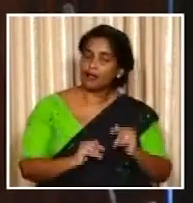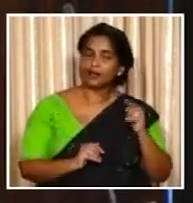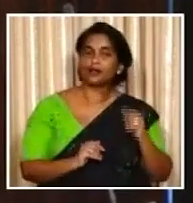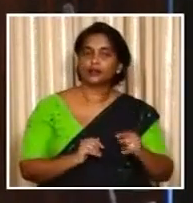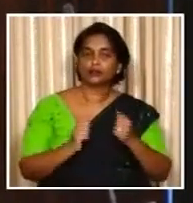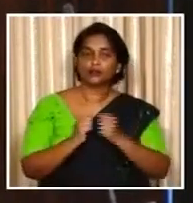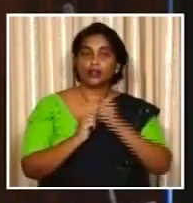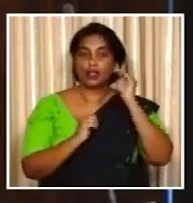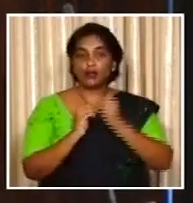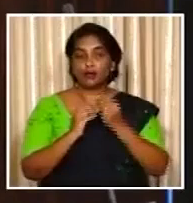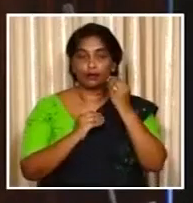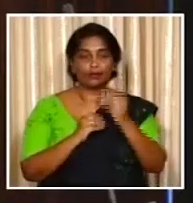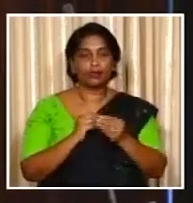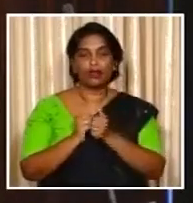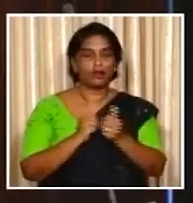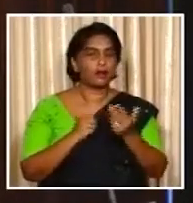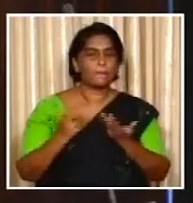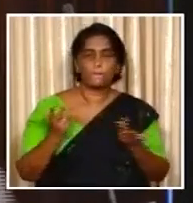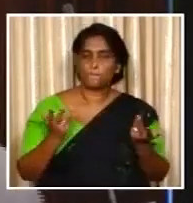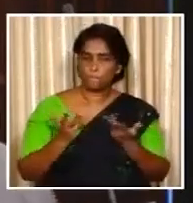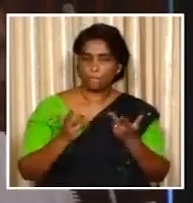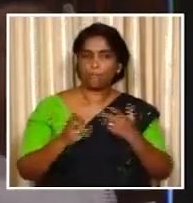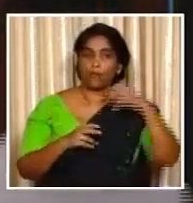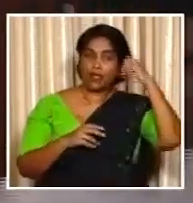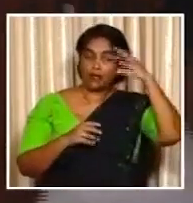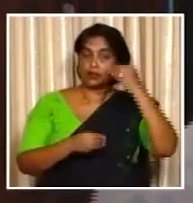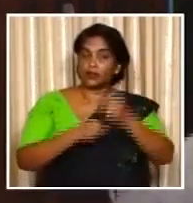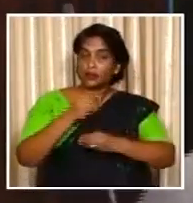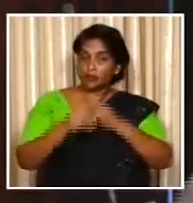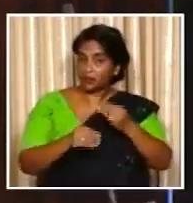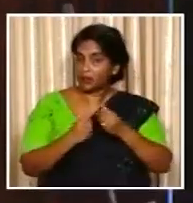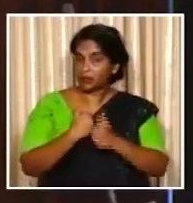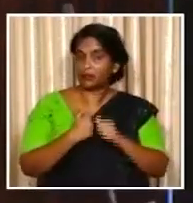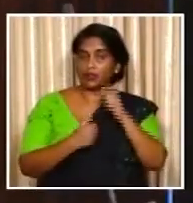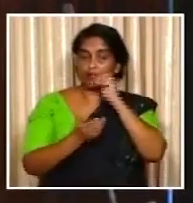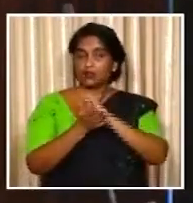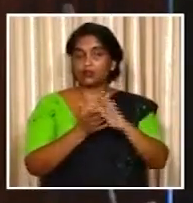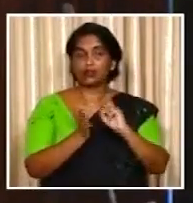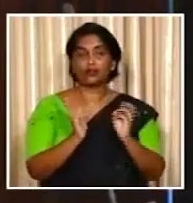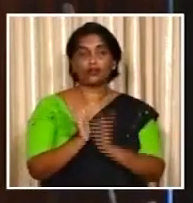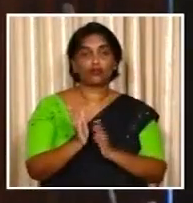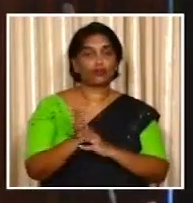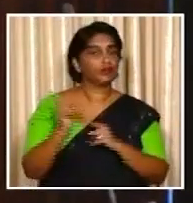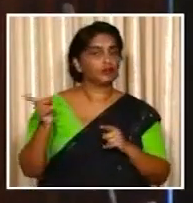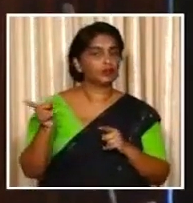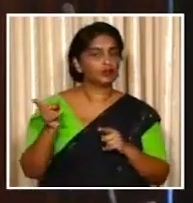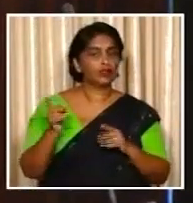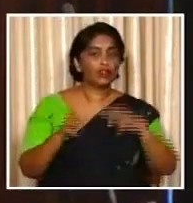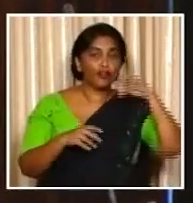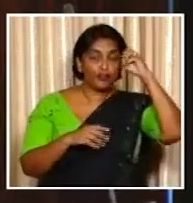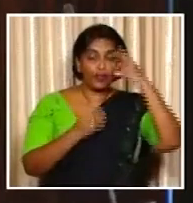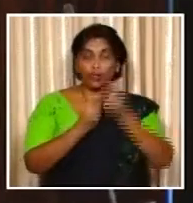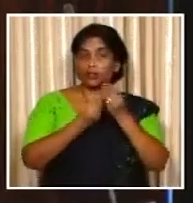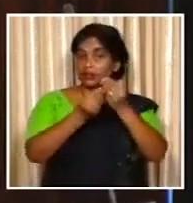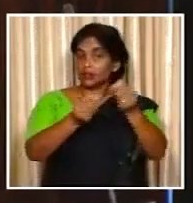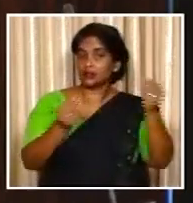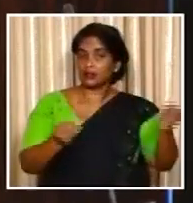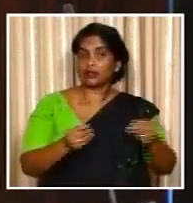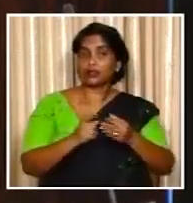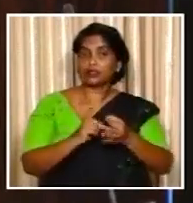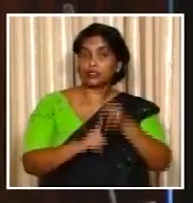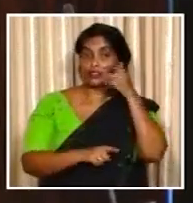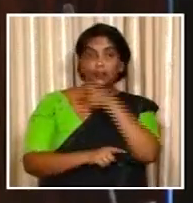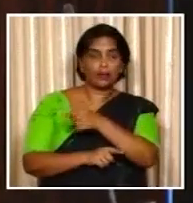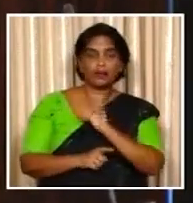මේක අඩුවෙන් දුන්නම් එහෙම වෙන්නේ නැහැ. මොකද විදුලිය නිෂ්පාදනය කරන්නේ මාජන උපයෝගිතා කොමිෂම නෙමේ. විදුලිය බෙදාරින්නේ